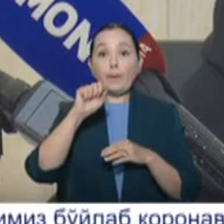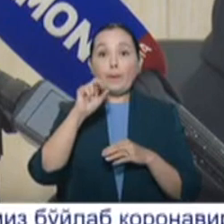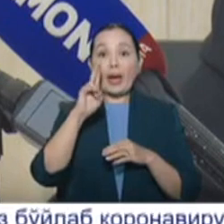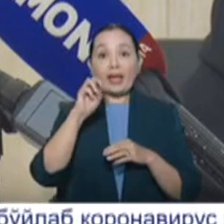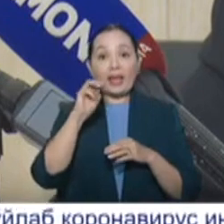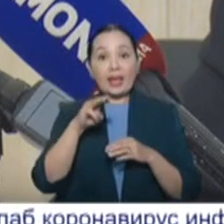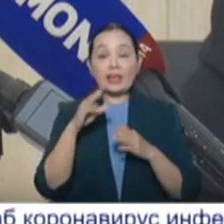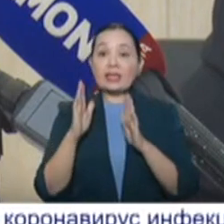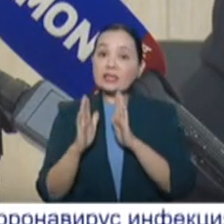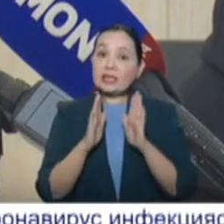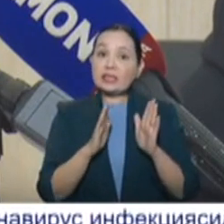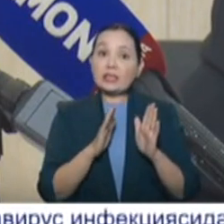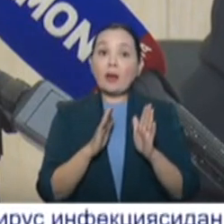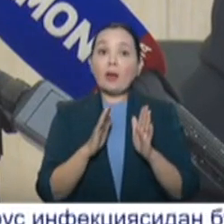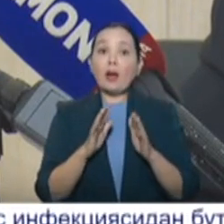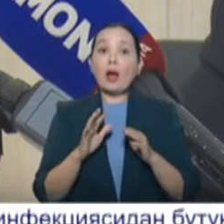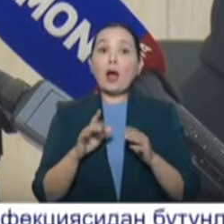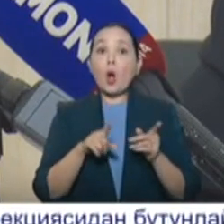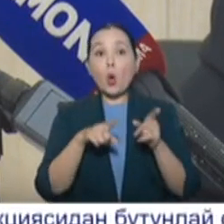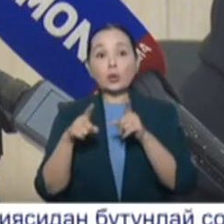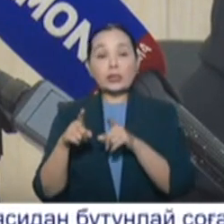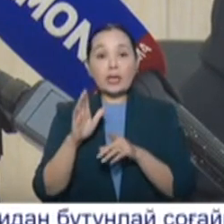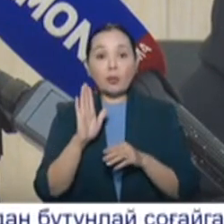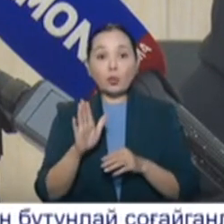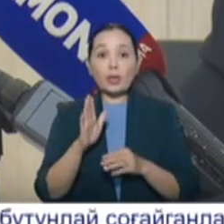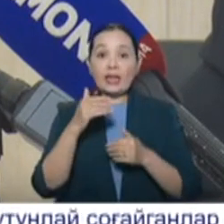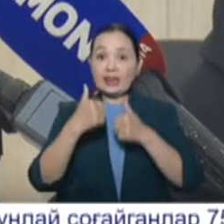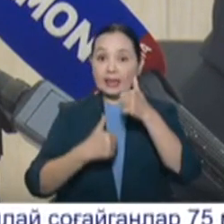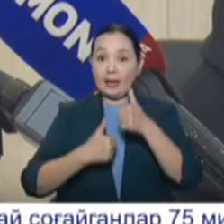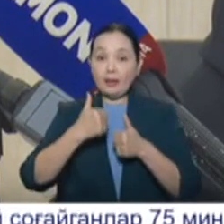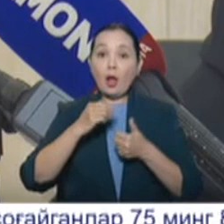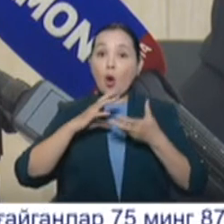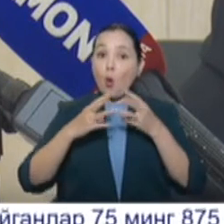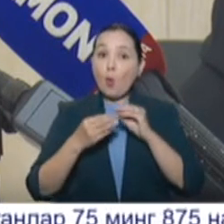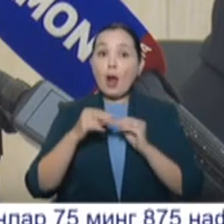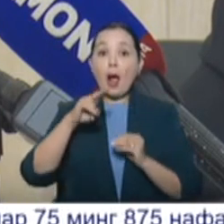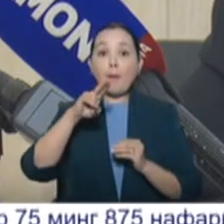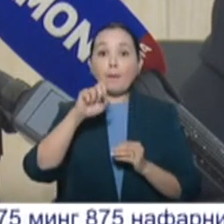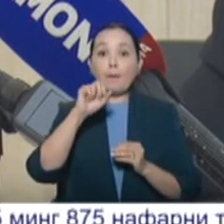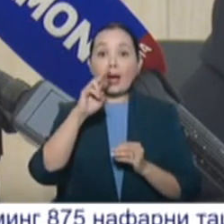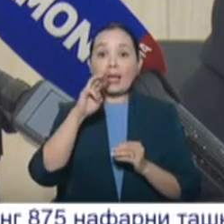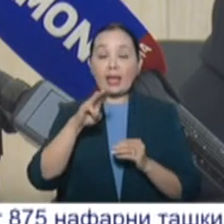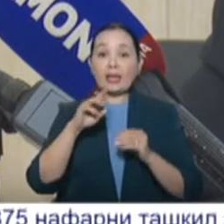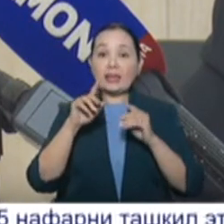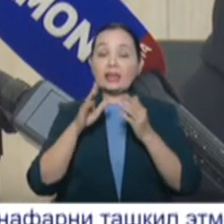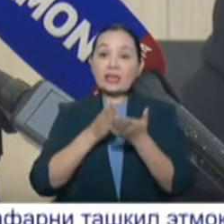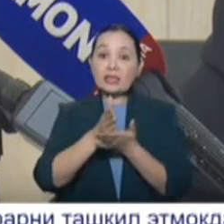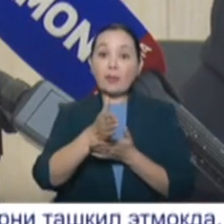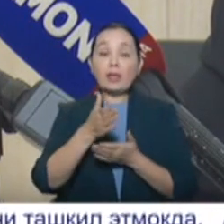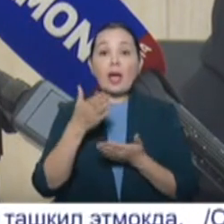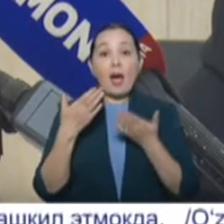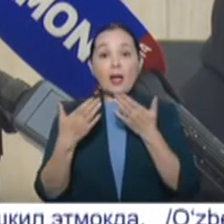paket sistemada tenderlar o'tkaziladigan bo'ldi. Endi umuman paket tizimida ham rentabelsiz yo'nalishlar bo'ladigan bo'lsa,